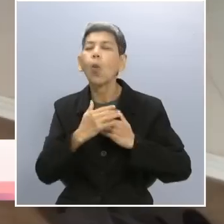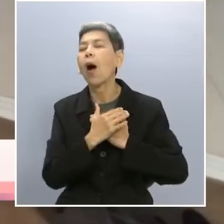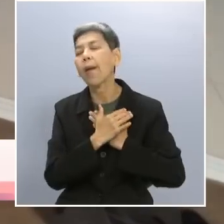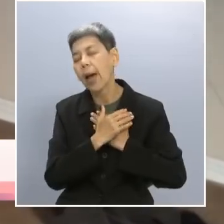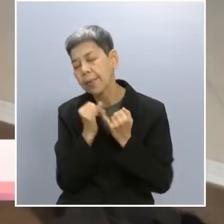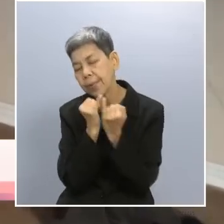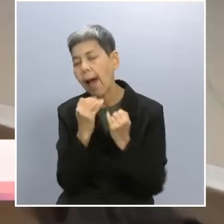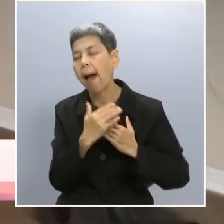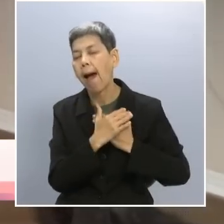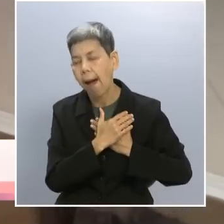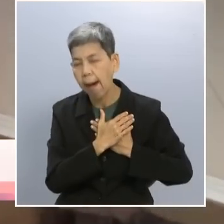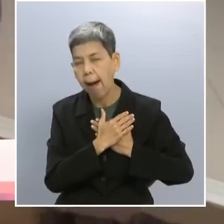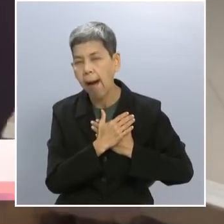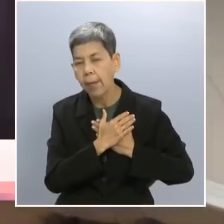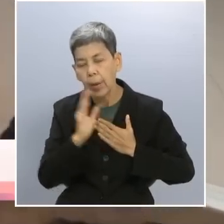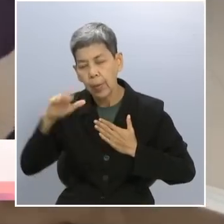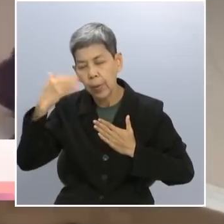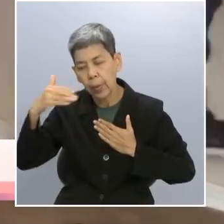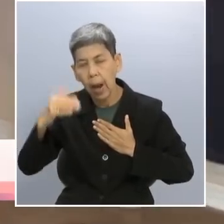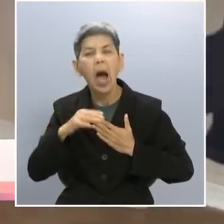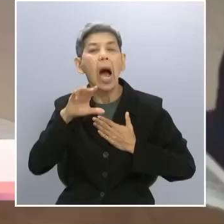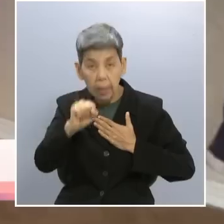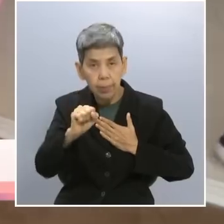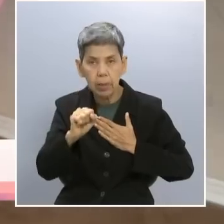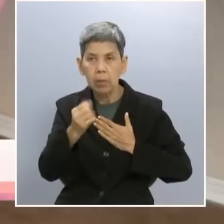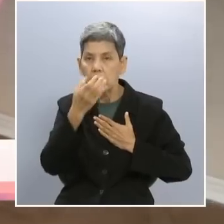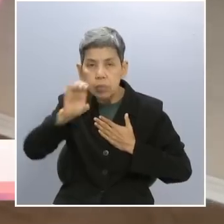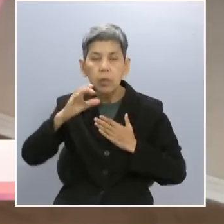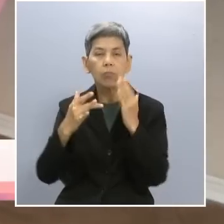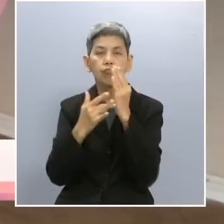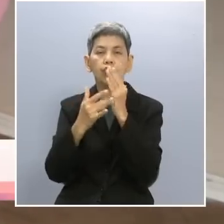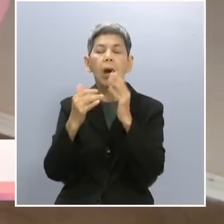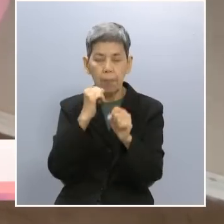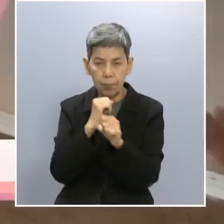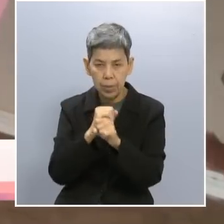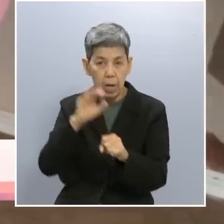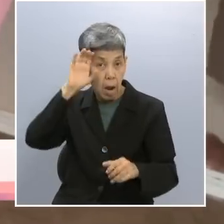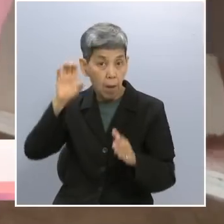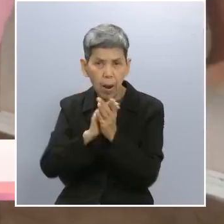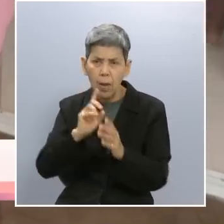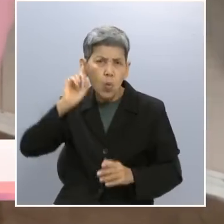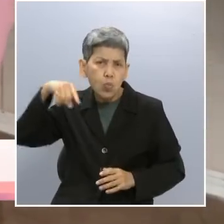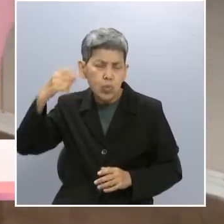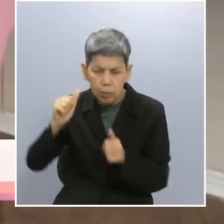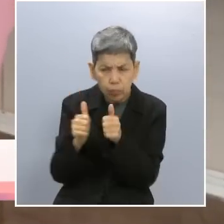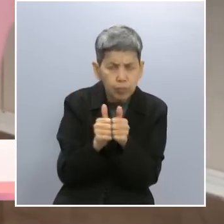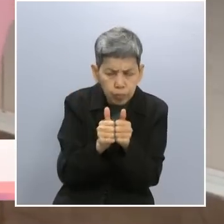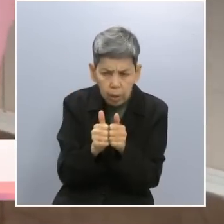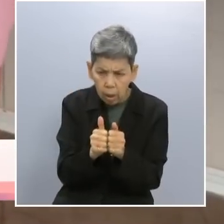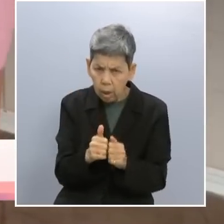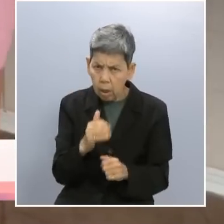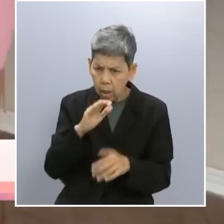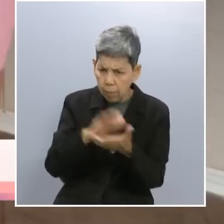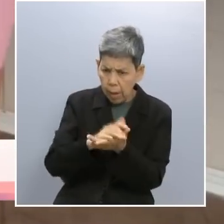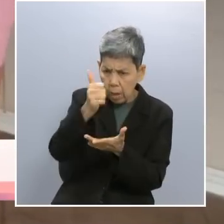พันรักกันขึ้นมาต่อมาก็เริ่มจับได้จากโค้ชในโซเชียลมีภาพโปรไฟล์เป็นเด็กผู้หญิงเมื่อเห็นทางเมียหลวง